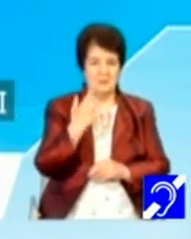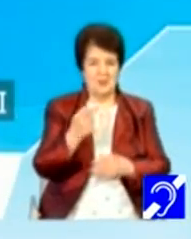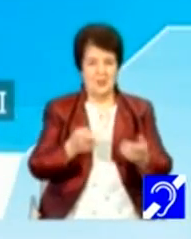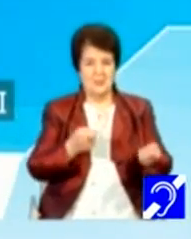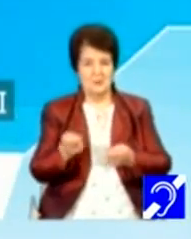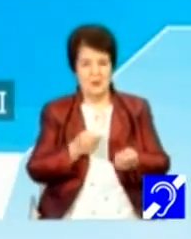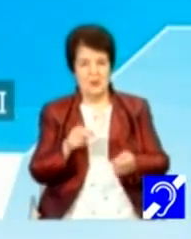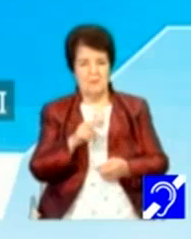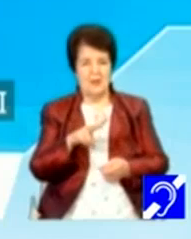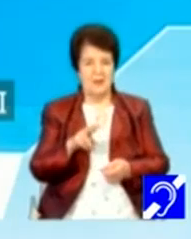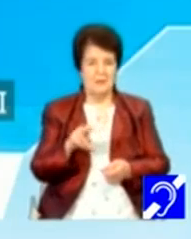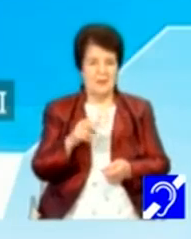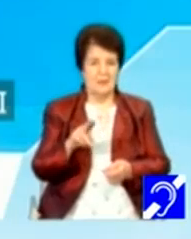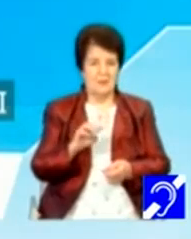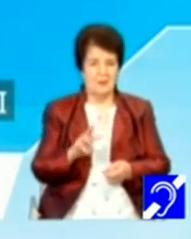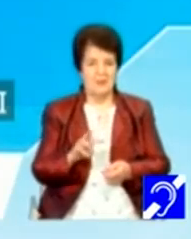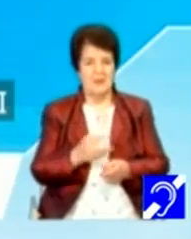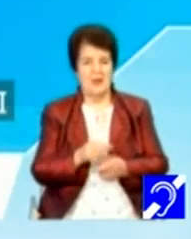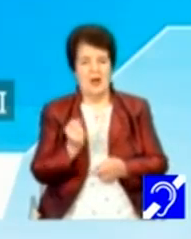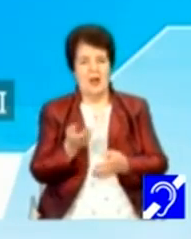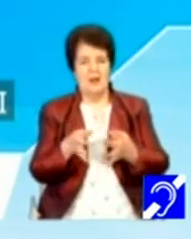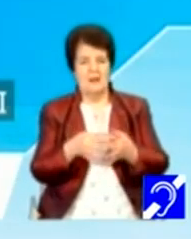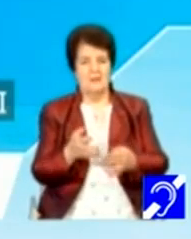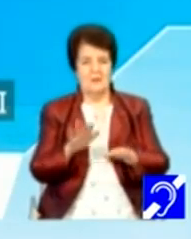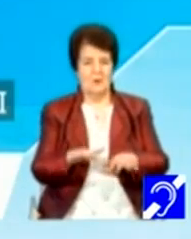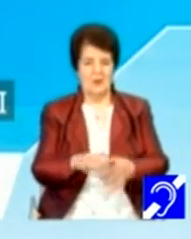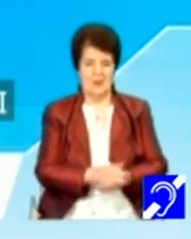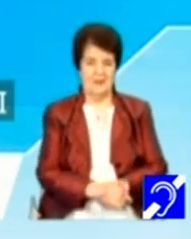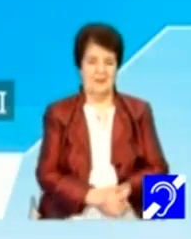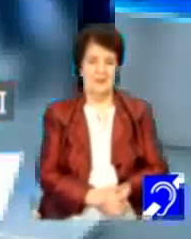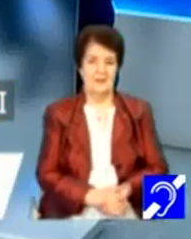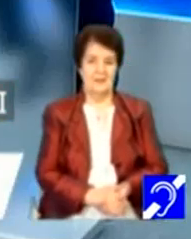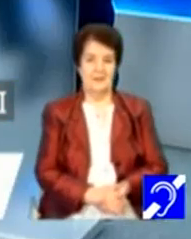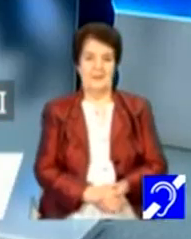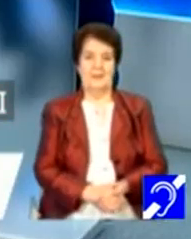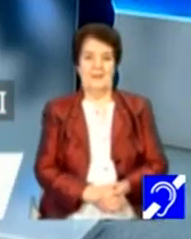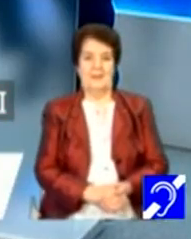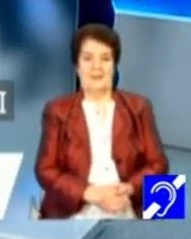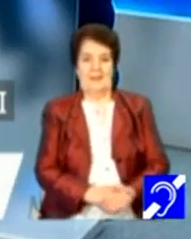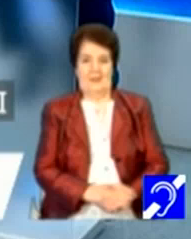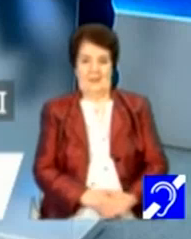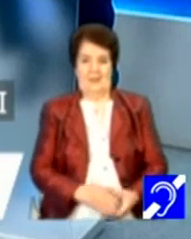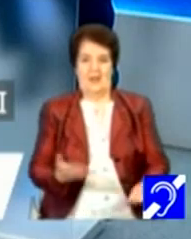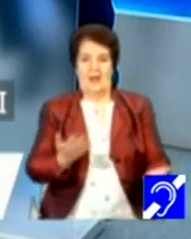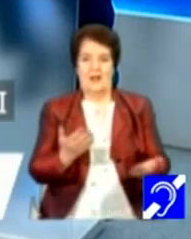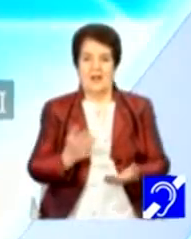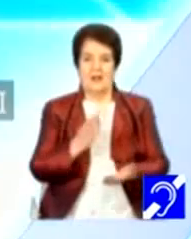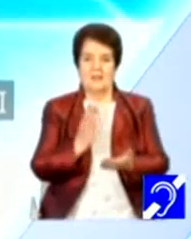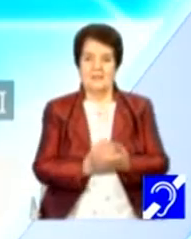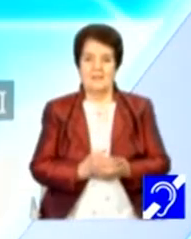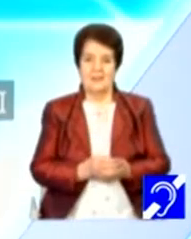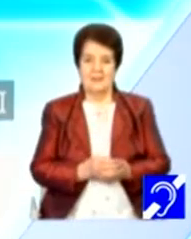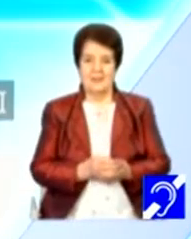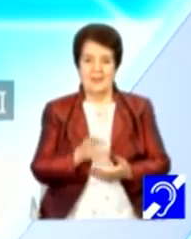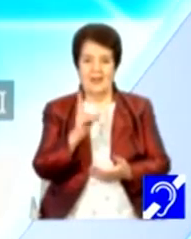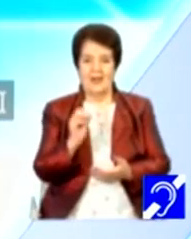guvernul PLDM, PL și PD, atunci Alianța pentru Integrare Europeană. Da, domnul Prohnischi, ce... Care sunt categoriile de legi